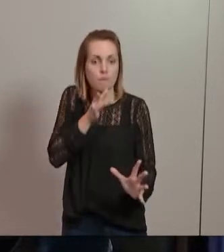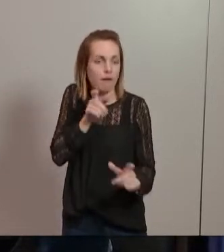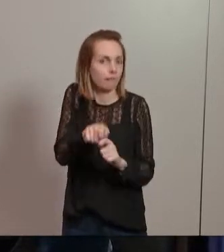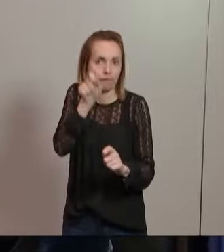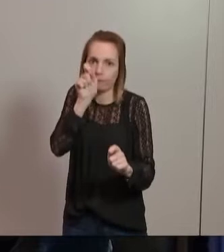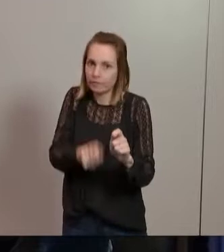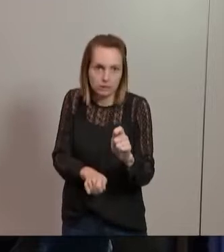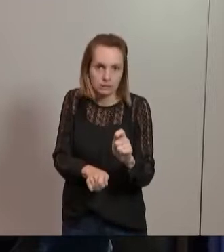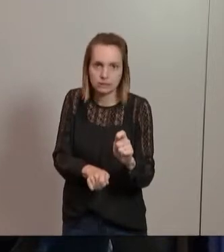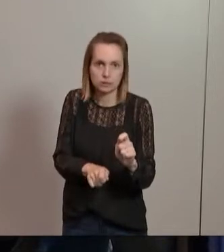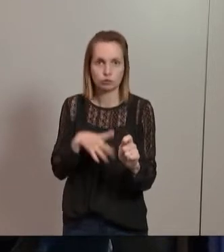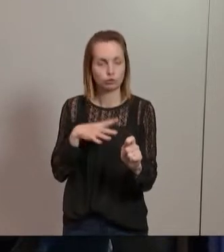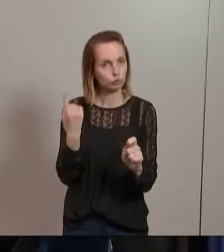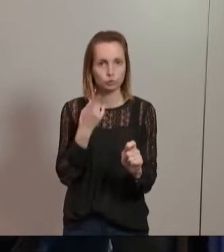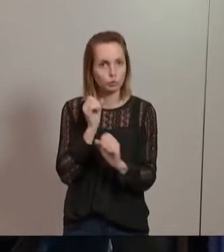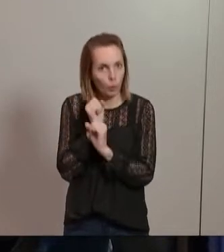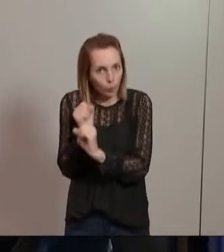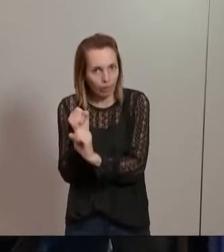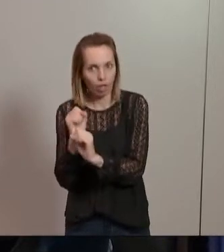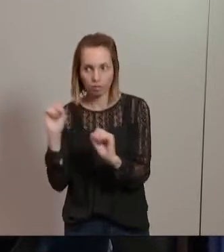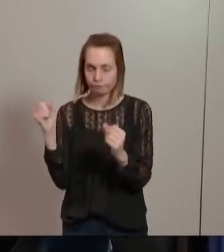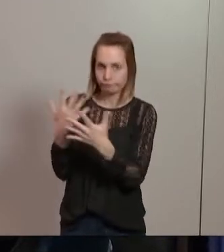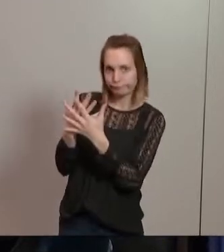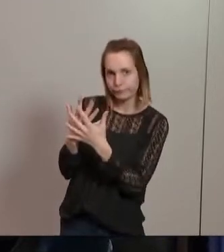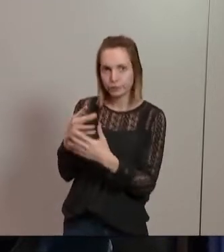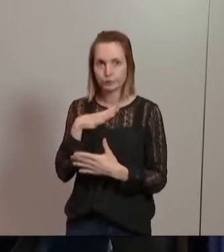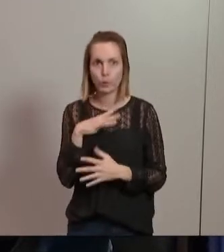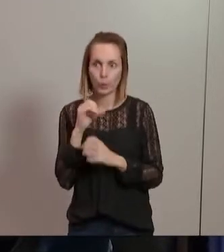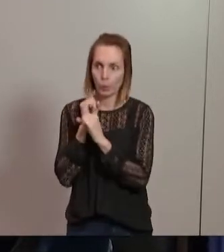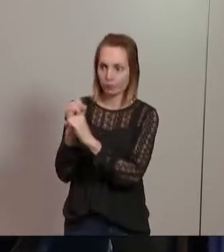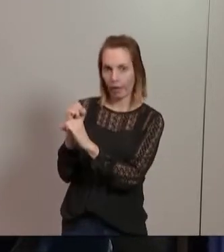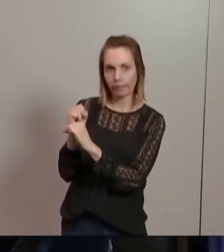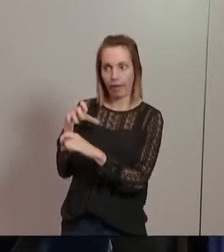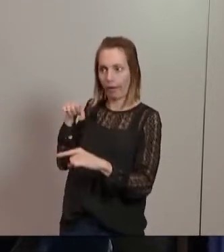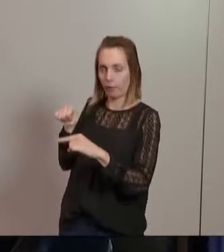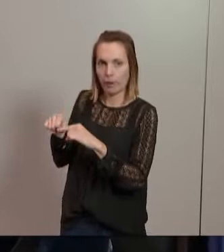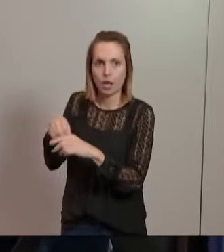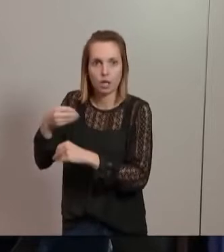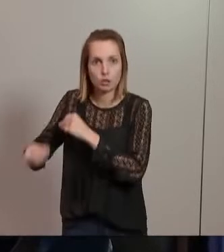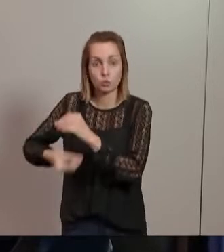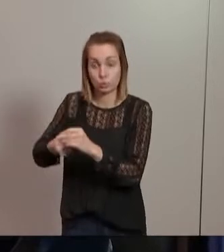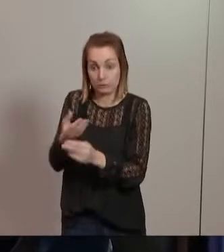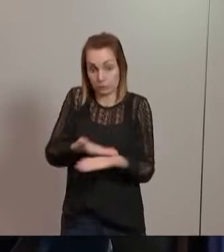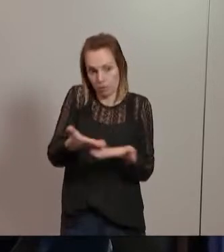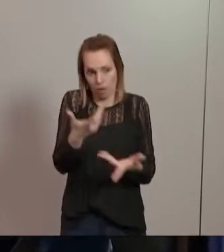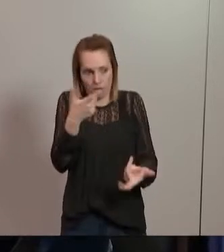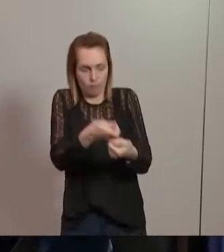jamais sans contrainte, entre contrainte de rattrapage et contrainte d'adaptation.